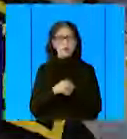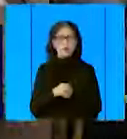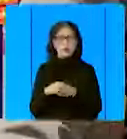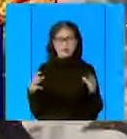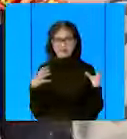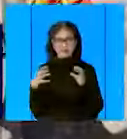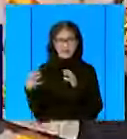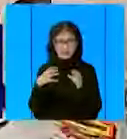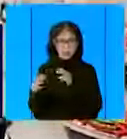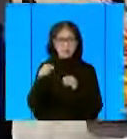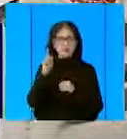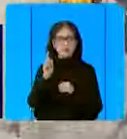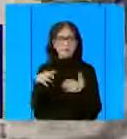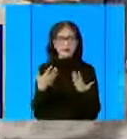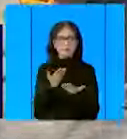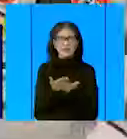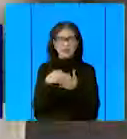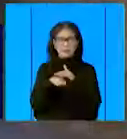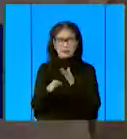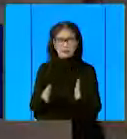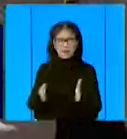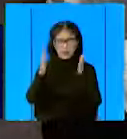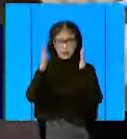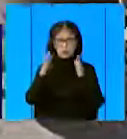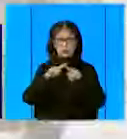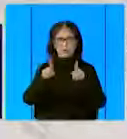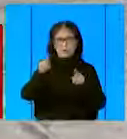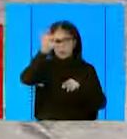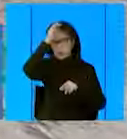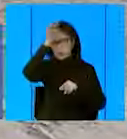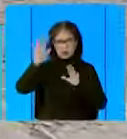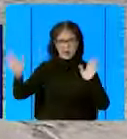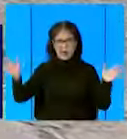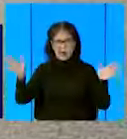Kericuhan terjadi usai massa aksi memaksa masuk ke gedung dihalangi petugas kepolisian.